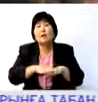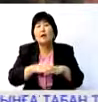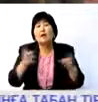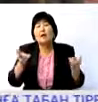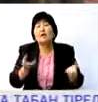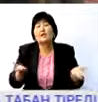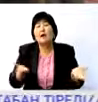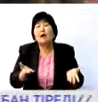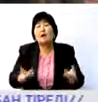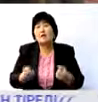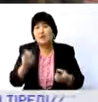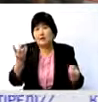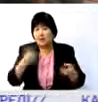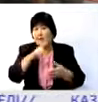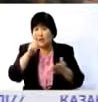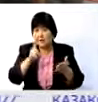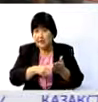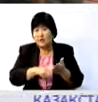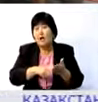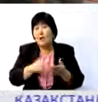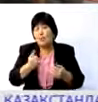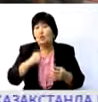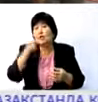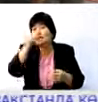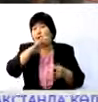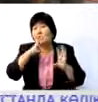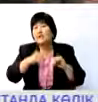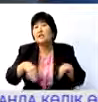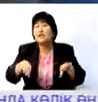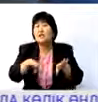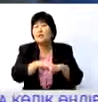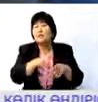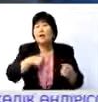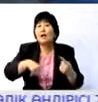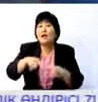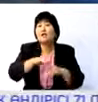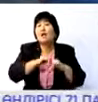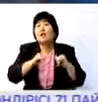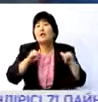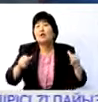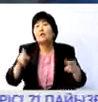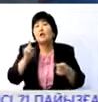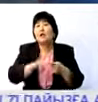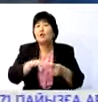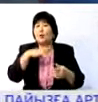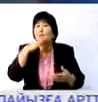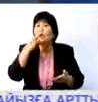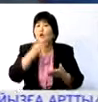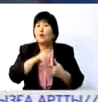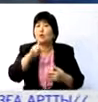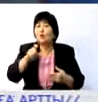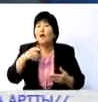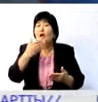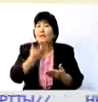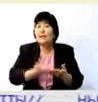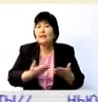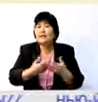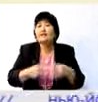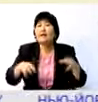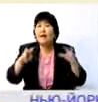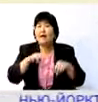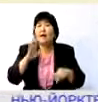сауал туындайтыны заңдылық. Жалпы жыл нәтижесімен жаппай кәсіпкерлікті дамытуға қатысты әлі де жауапты тұлғалардың мәселесі